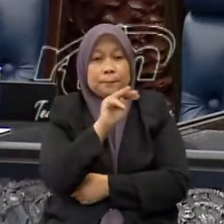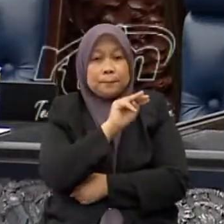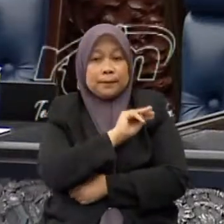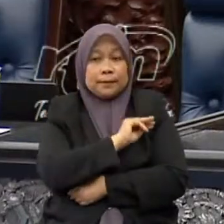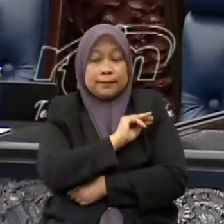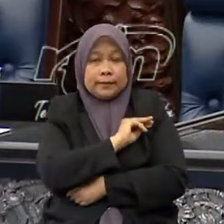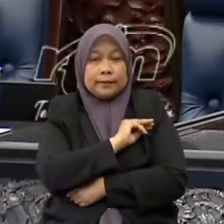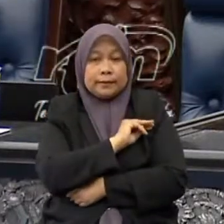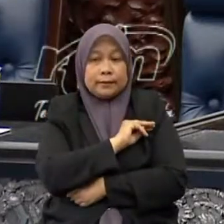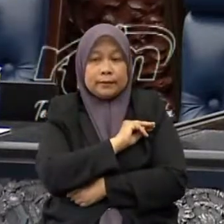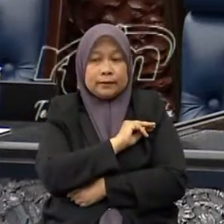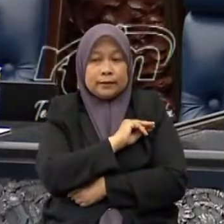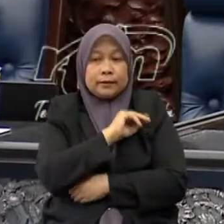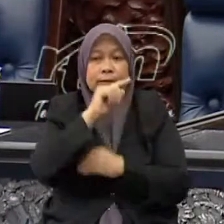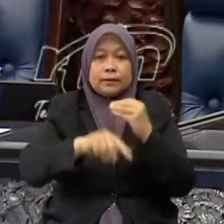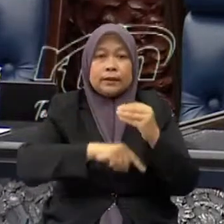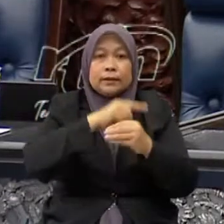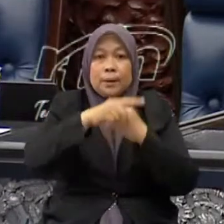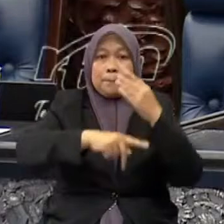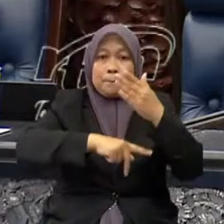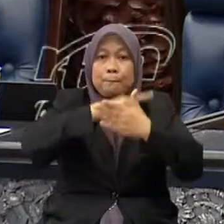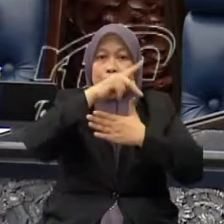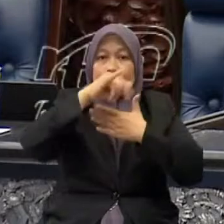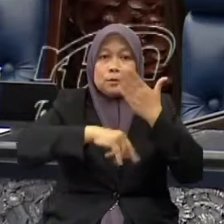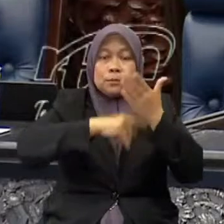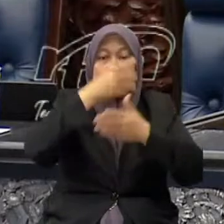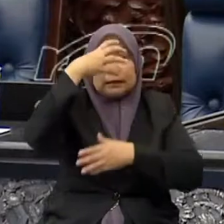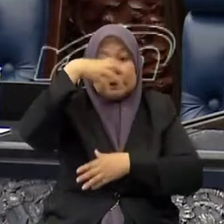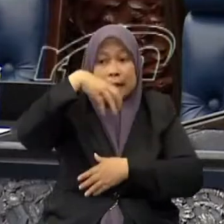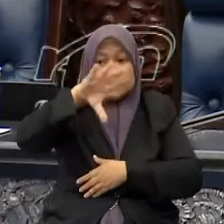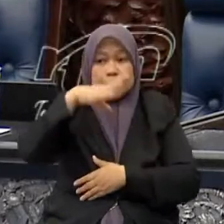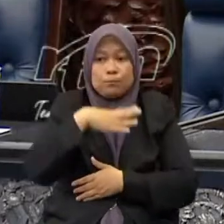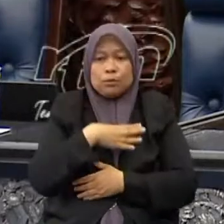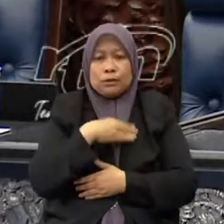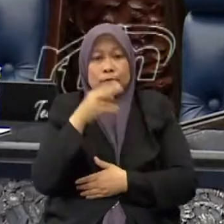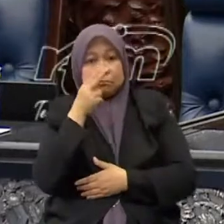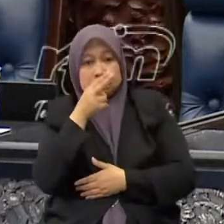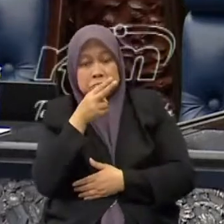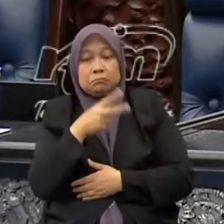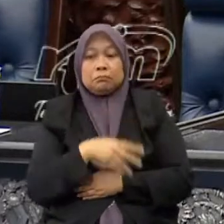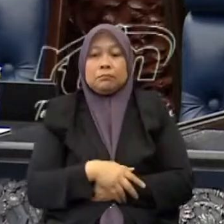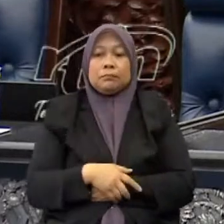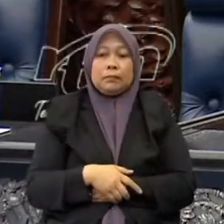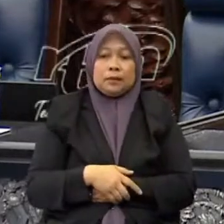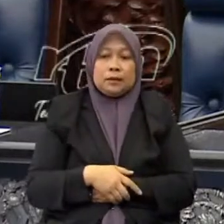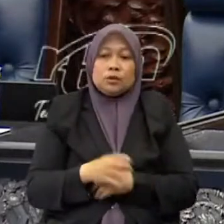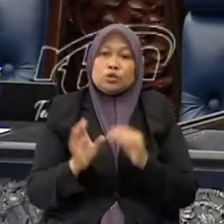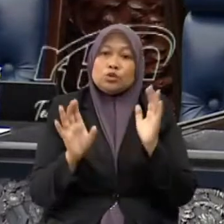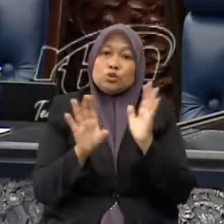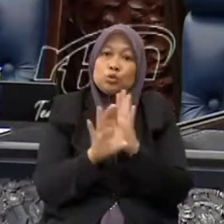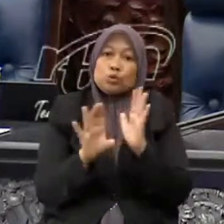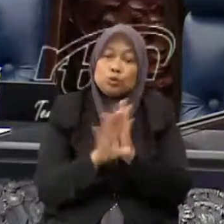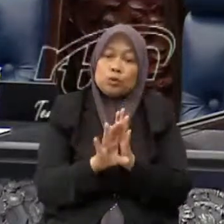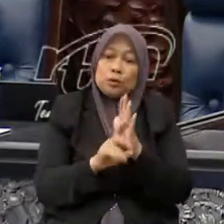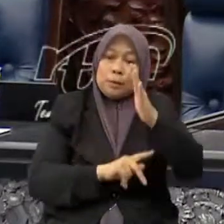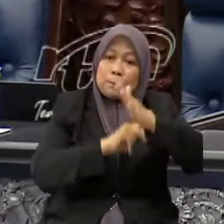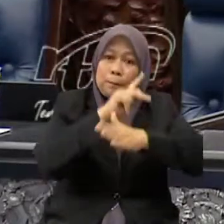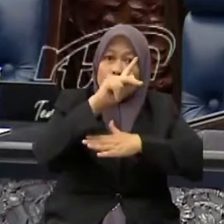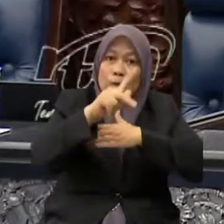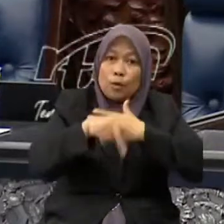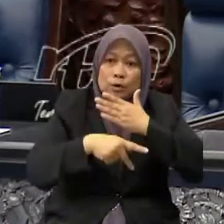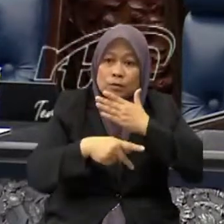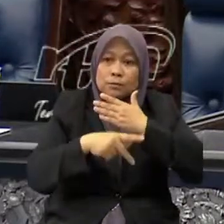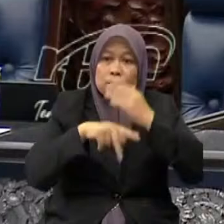menteri tentang project project gajah putih di depan mata kita seperti Project